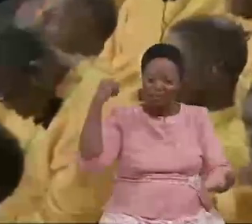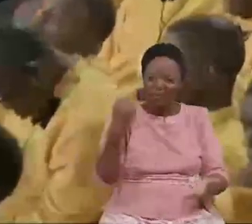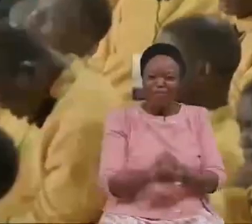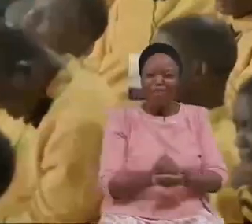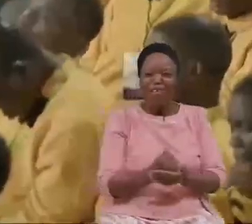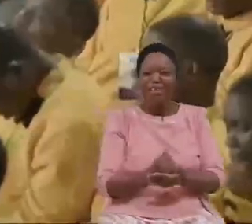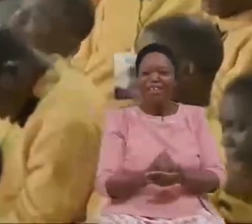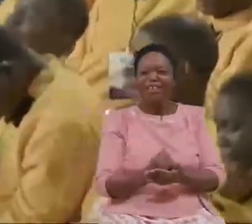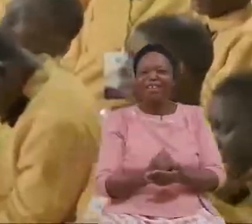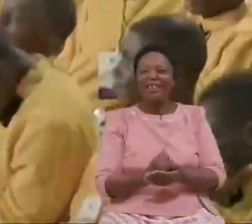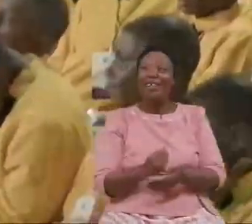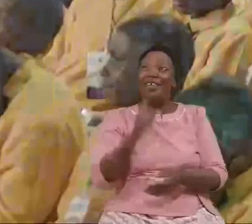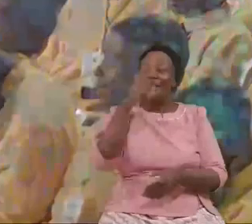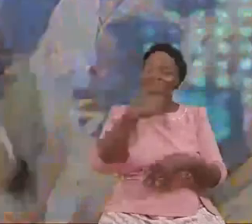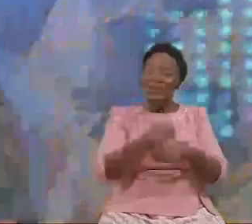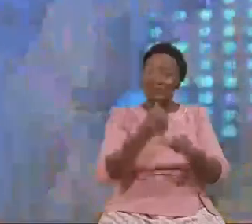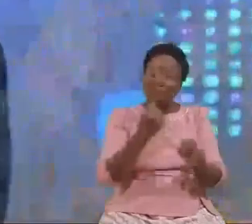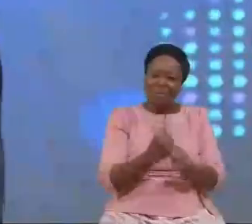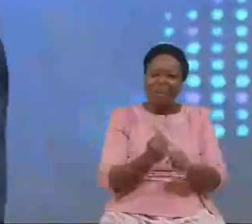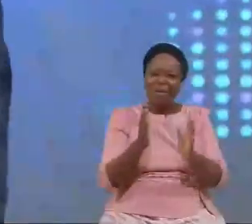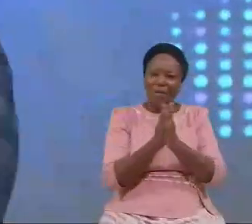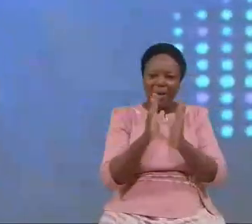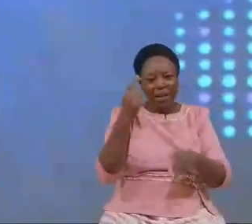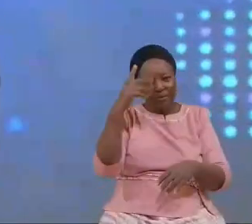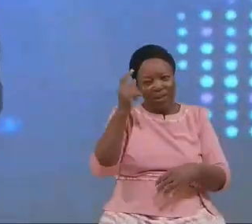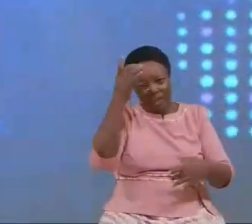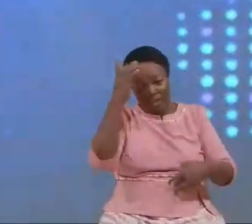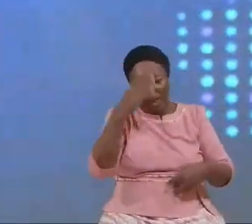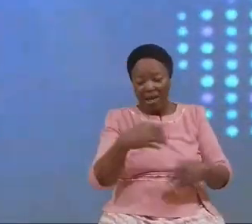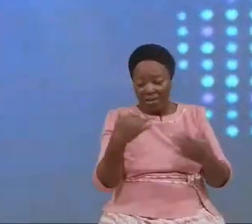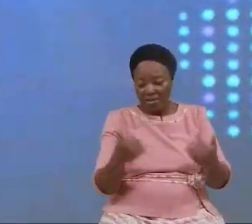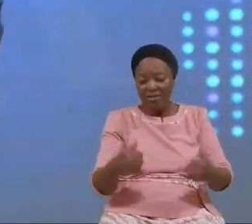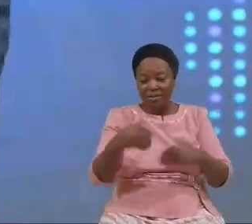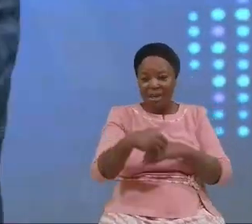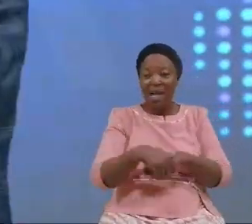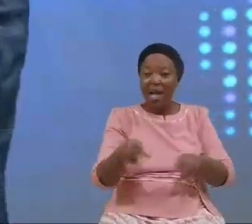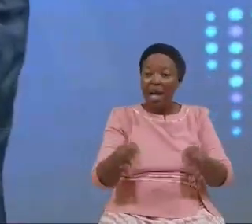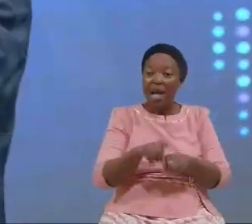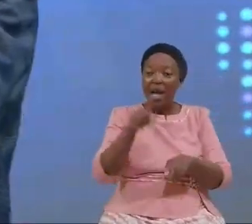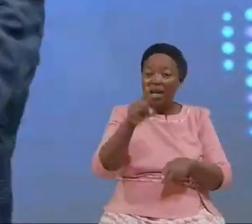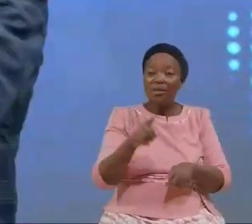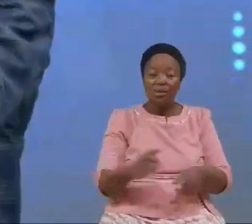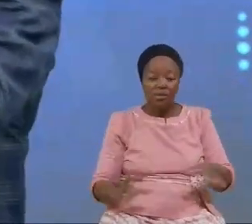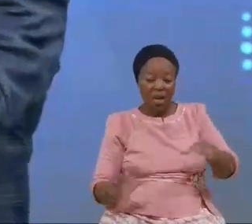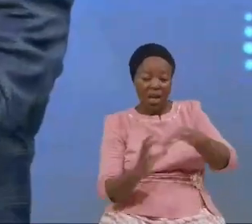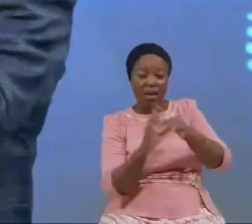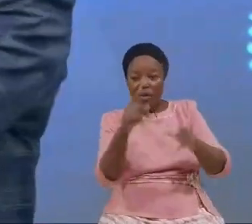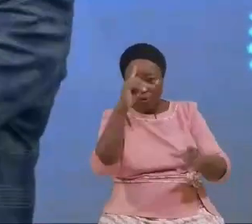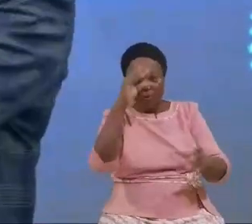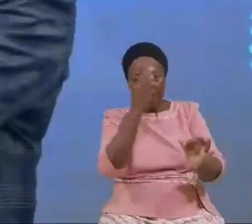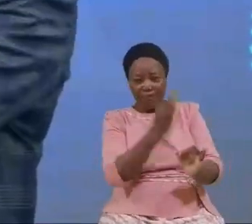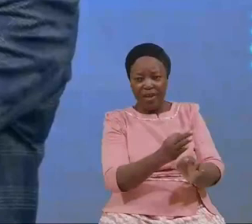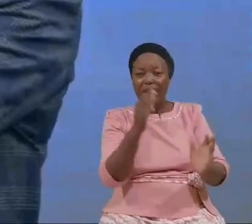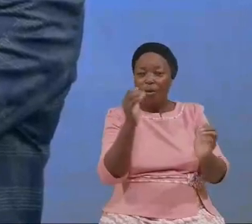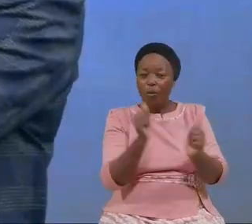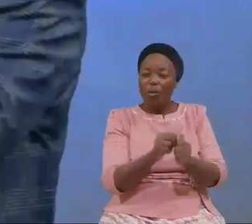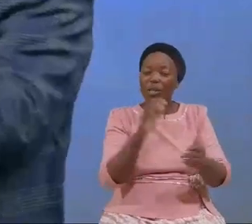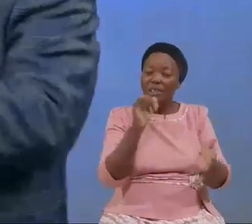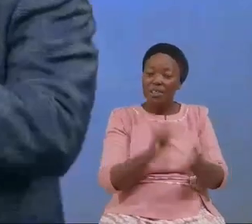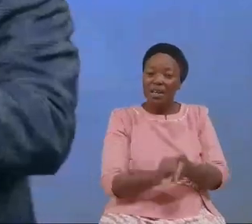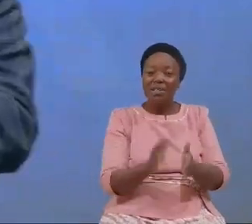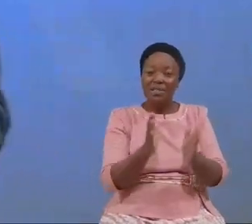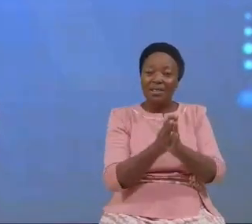il intercède pour les pour les malades comme tu joins ta foi à cette